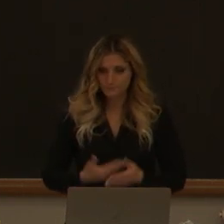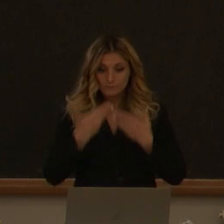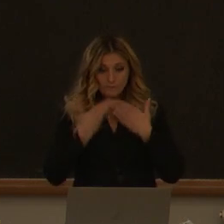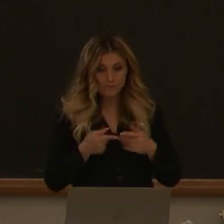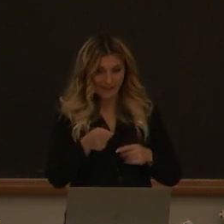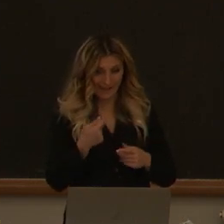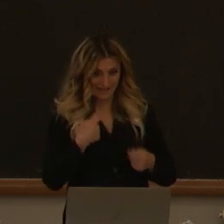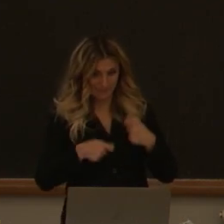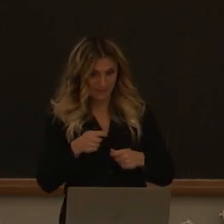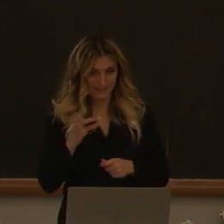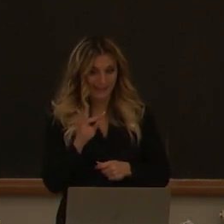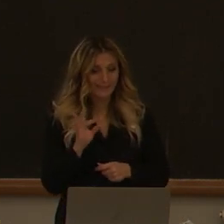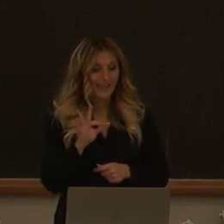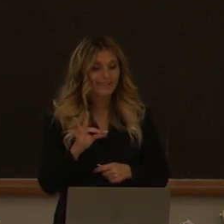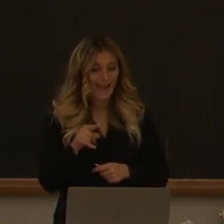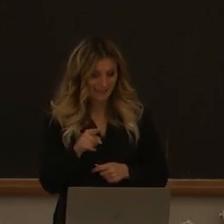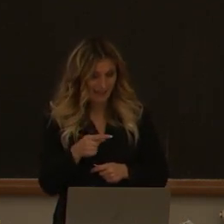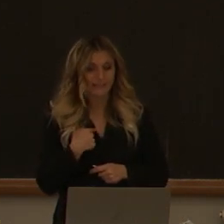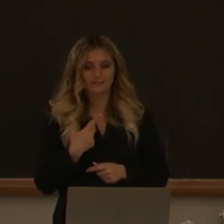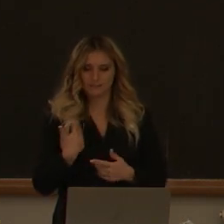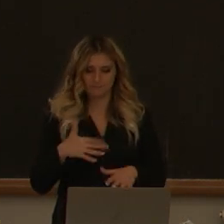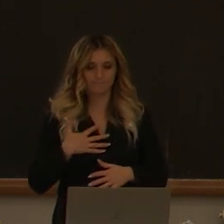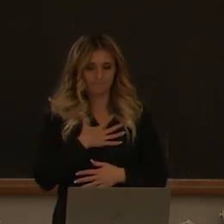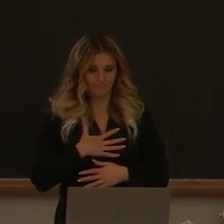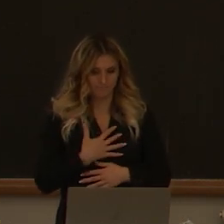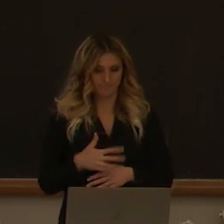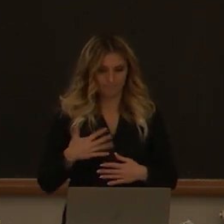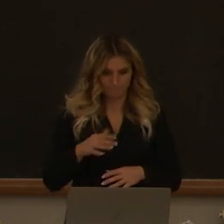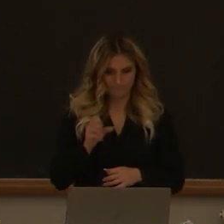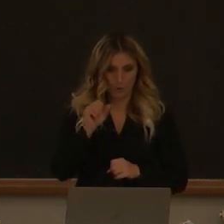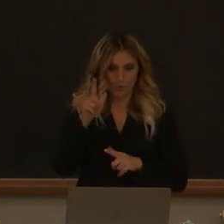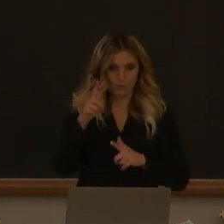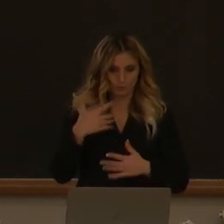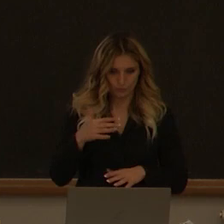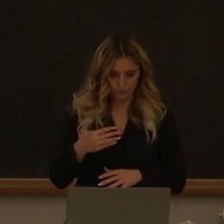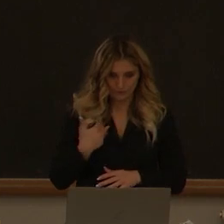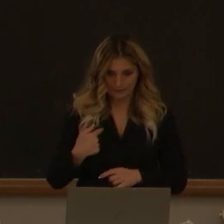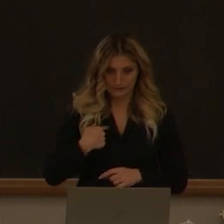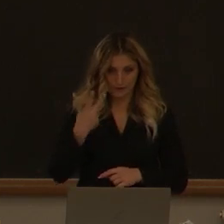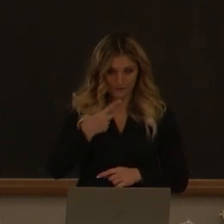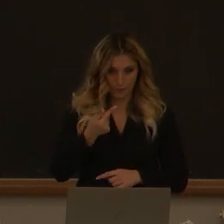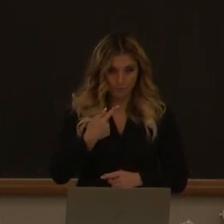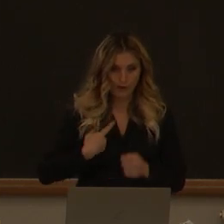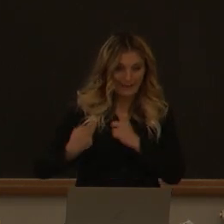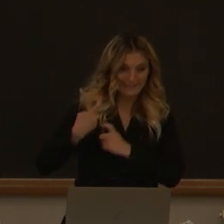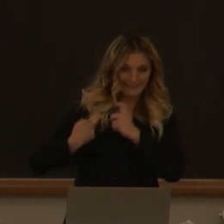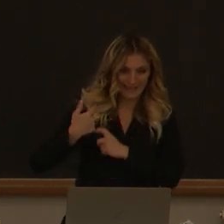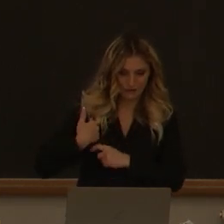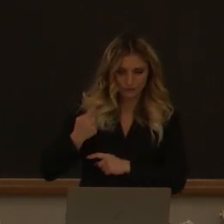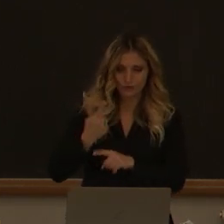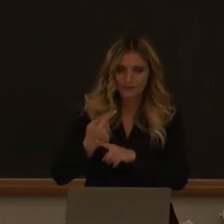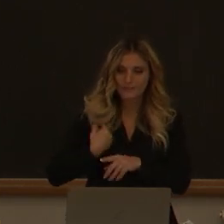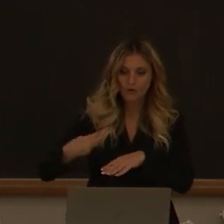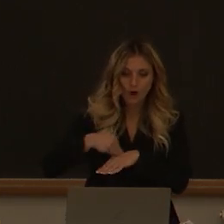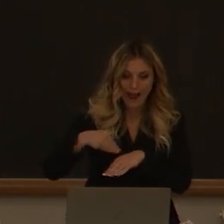Ainese, entusiasmante l'agricoltura 4.0, io ero rimasto a 2.0, quindi mi devo aggiornare